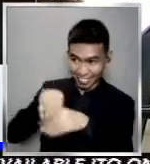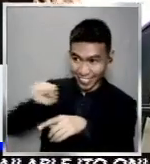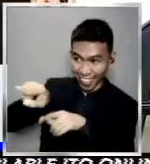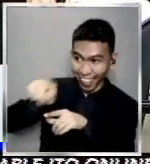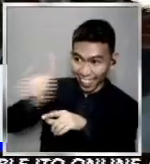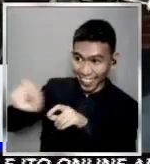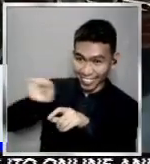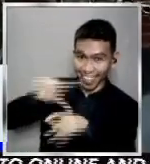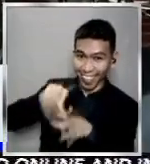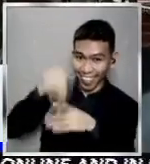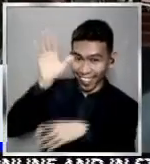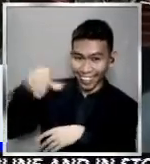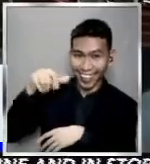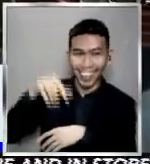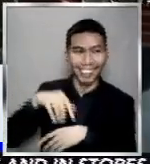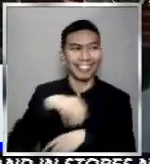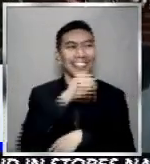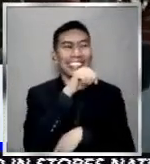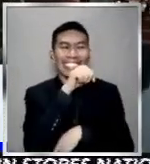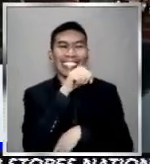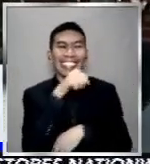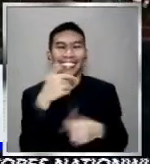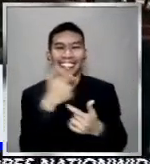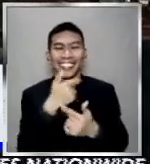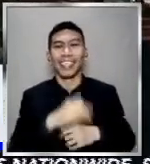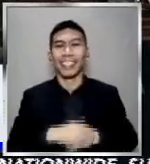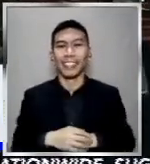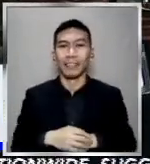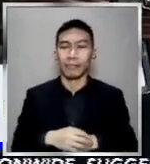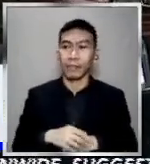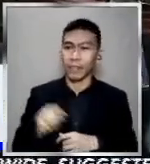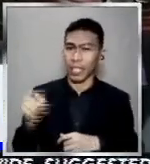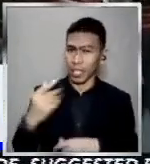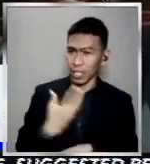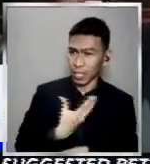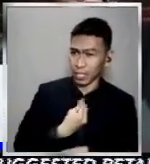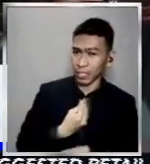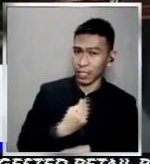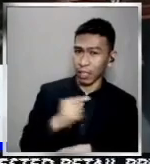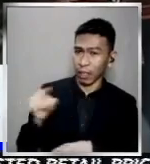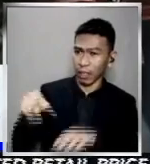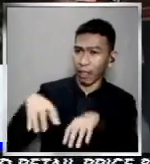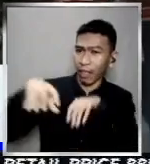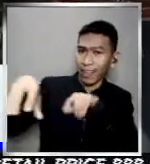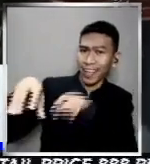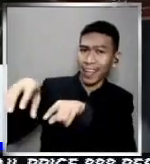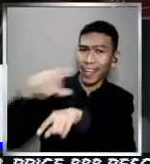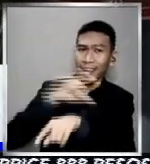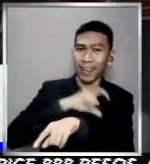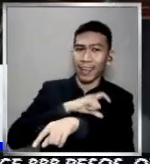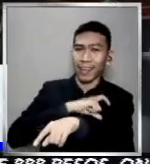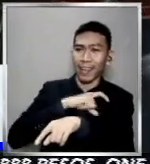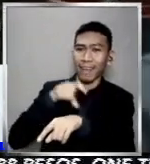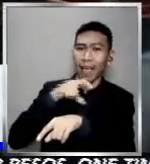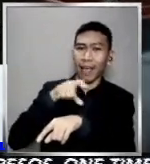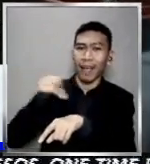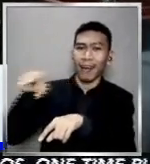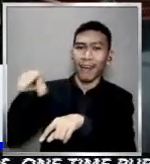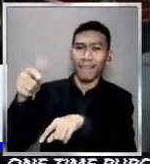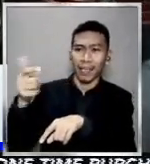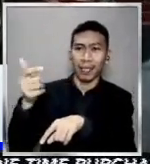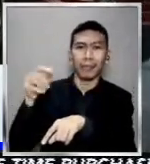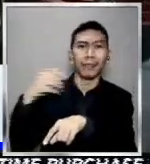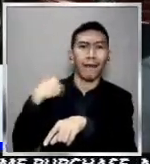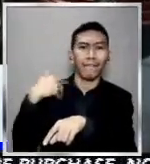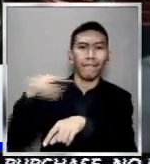Ha? Opo. Hindi ka natatakot na nakatira ka sa tapat lang ng presinto, nandiyan na mga pulis na anytime kapag bumaba